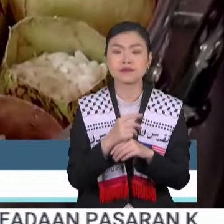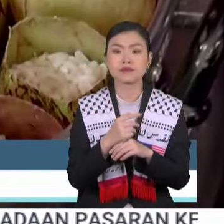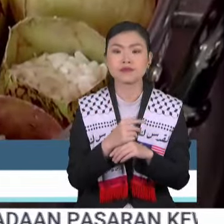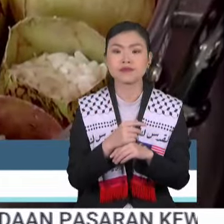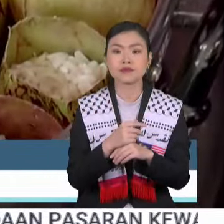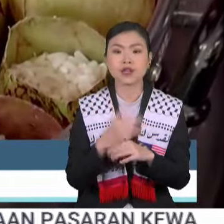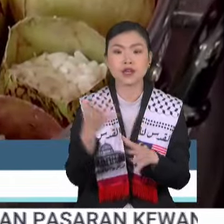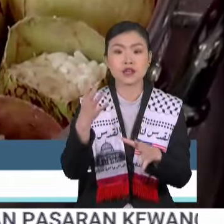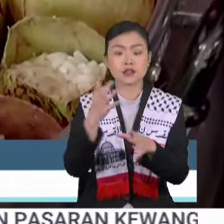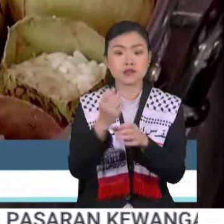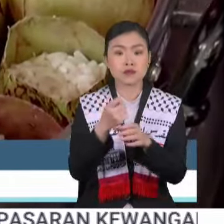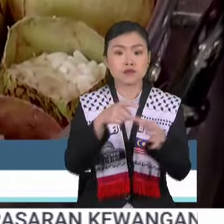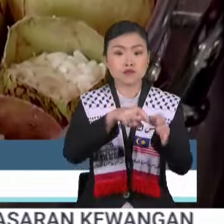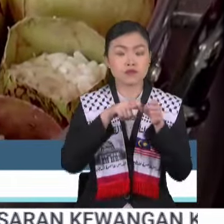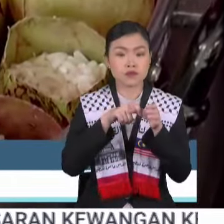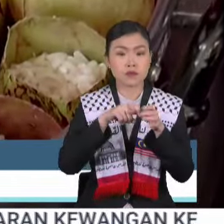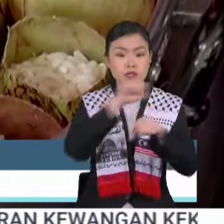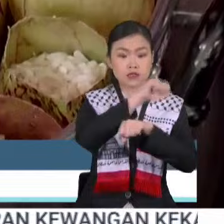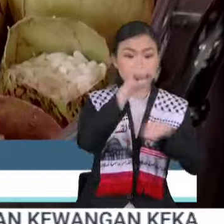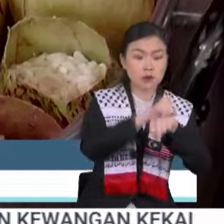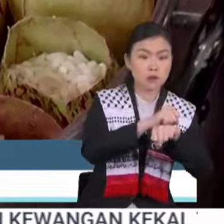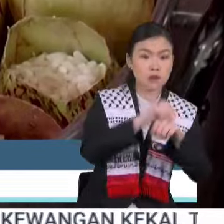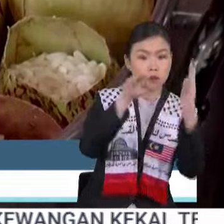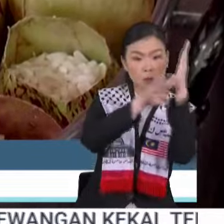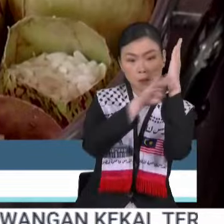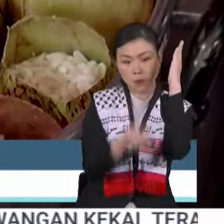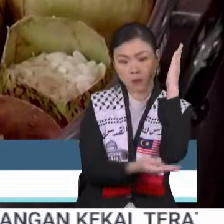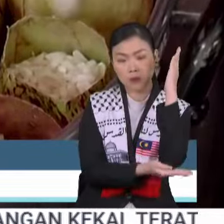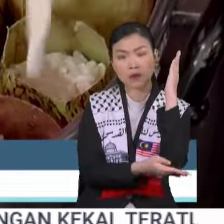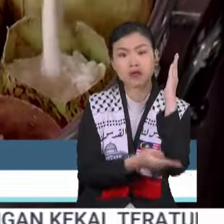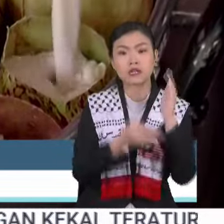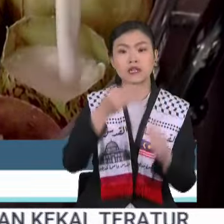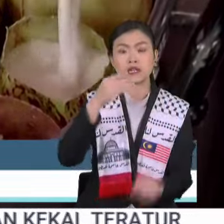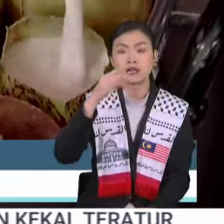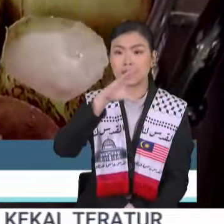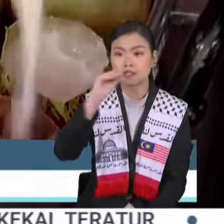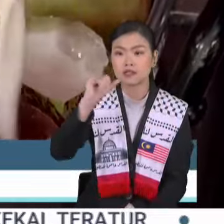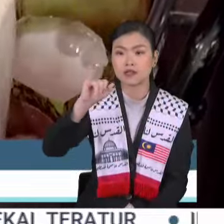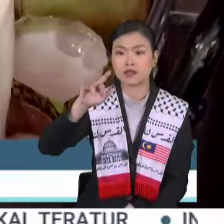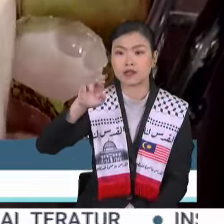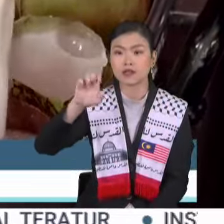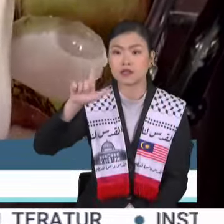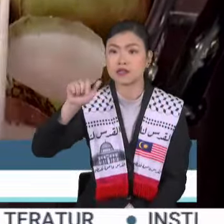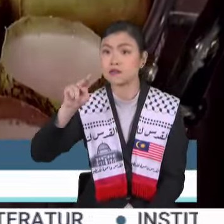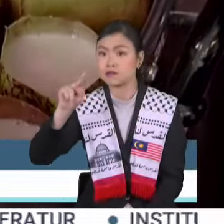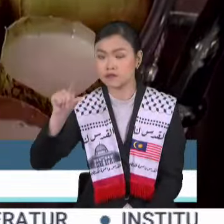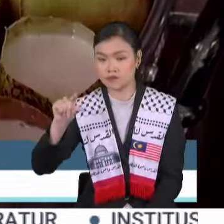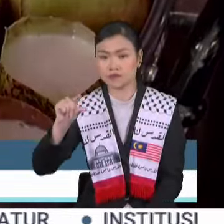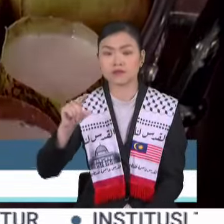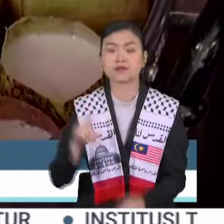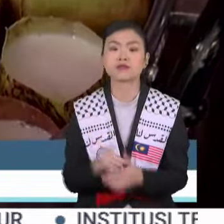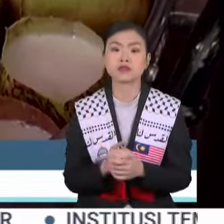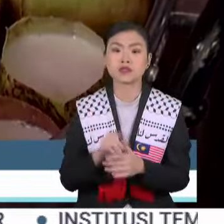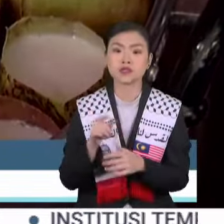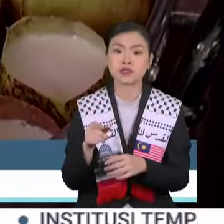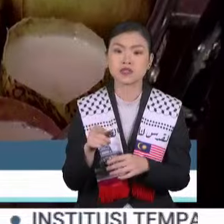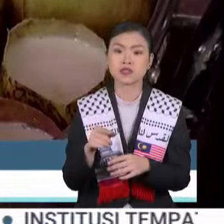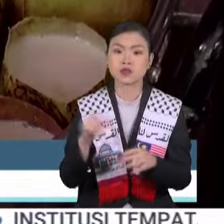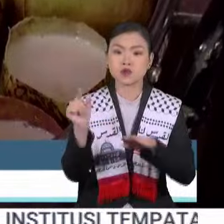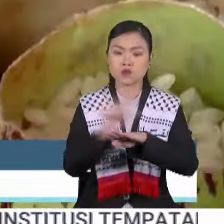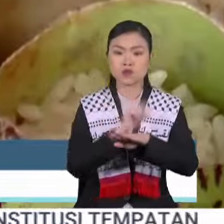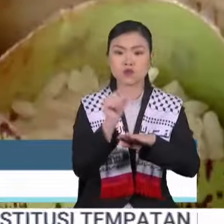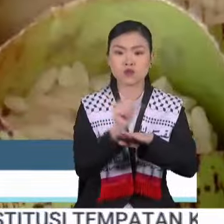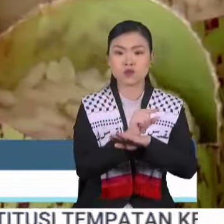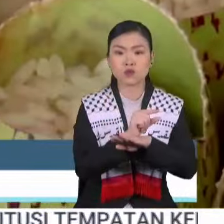negara termasuk Singapura, Dubai dan Ireland. Dia menggunakan periuk kera spesies melata yang dibekalkan